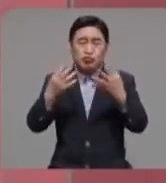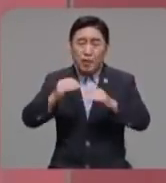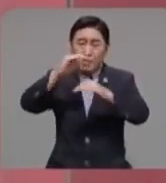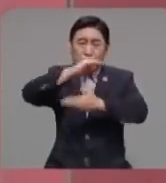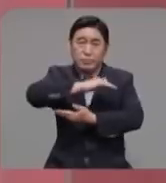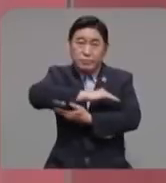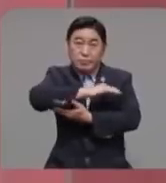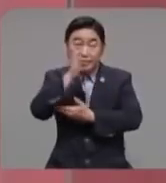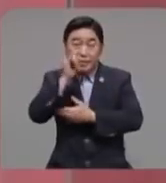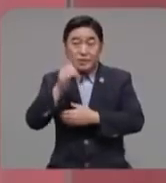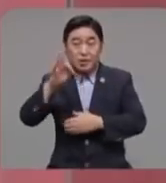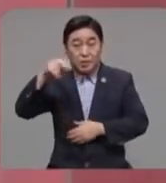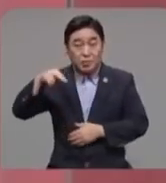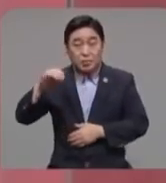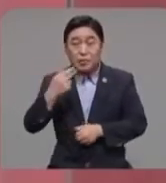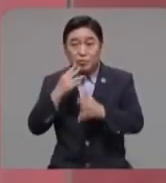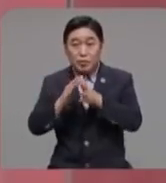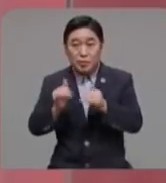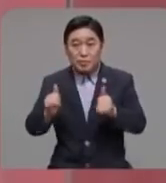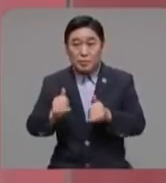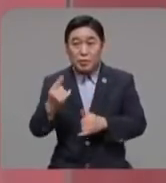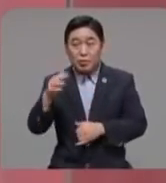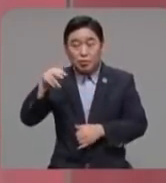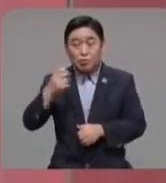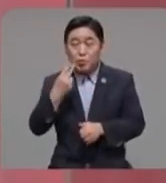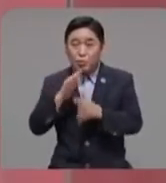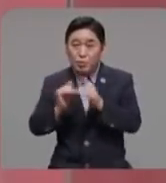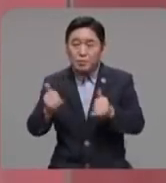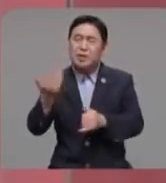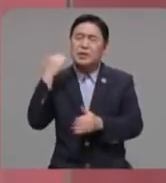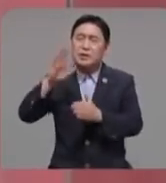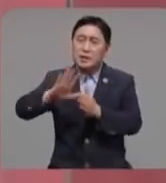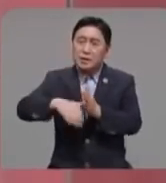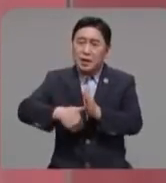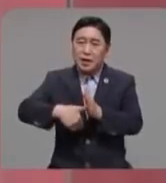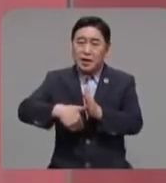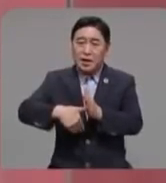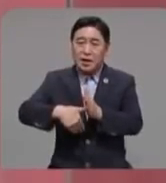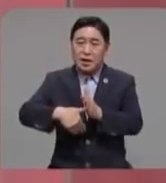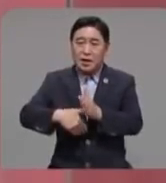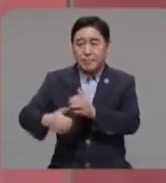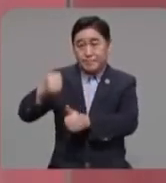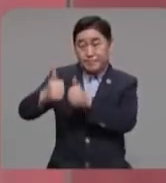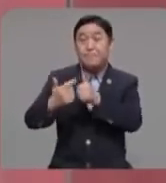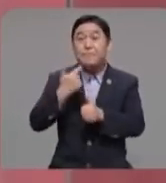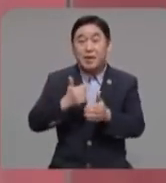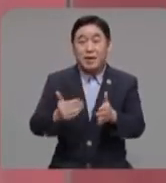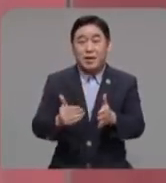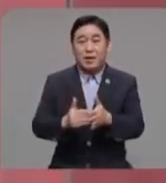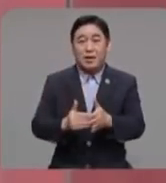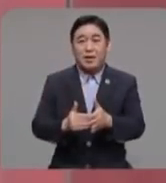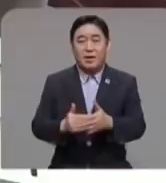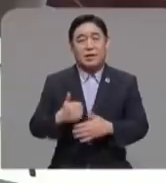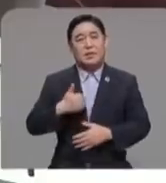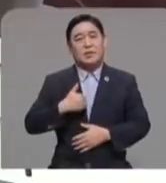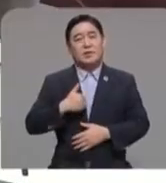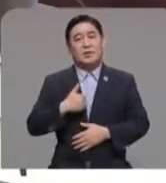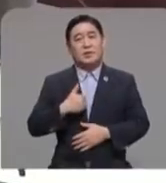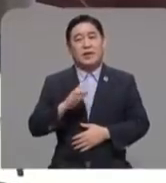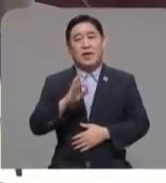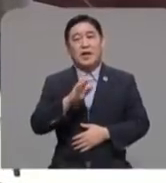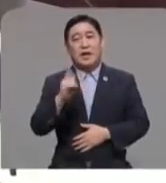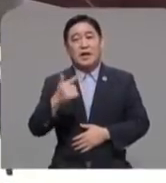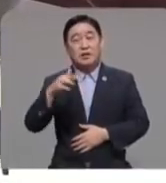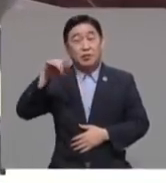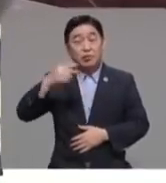과정이 있었죠. 우리 유승민 후보님 그리고 홍준표 후보님도 그때 그 대결했던 게 있고요. 근데 저는